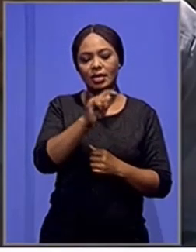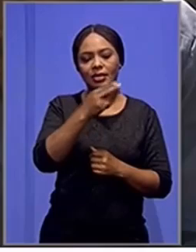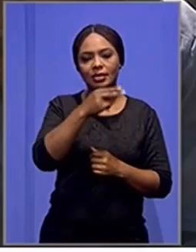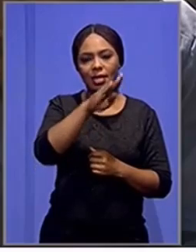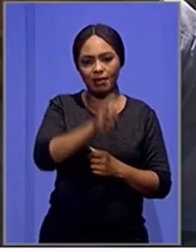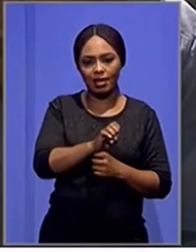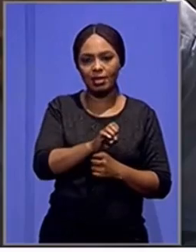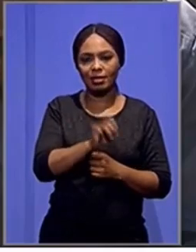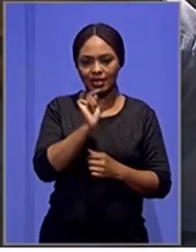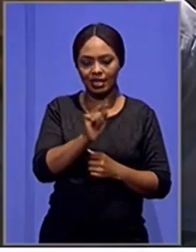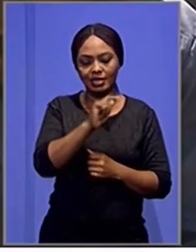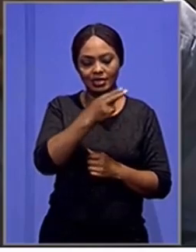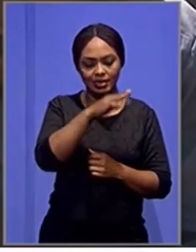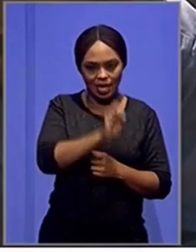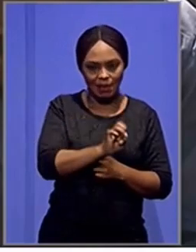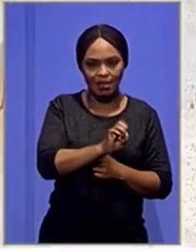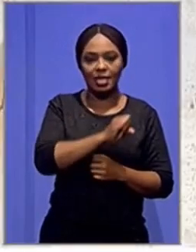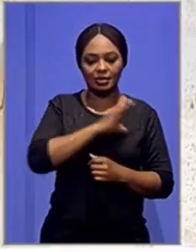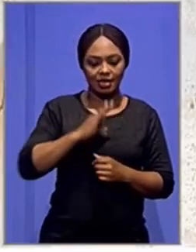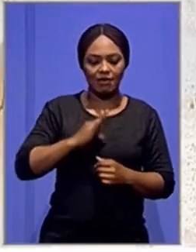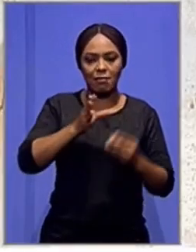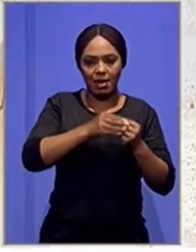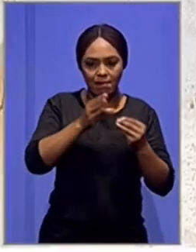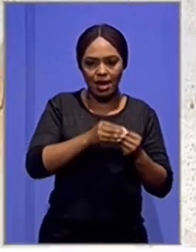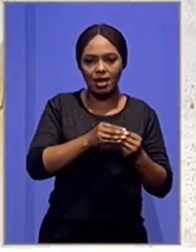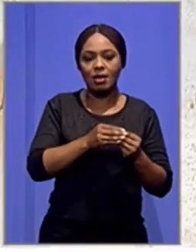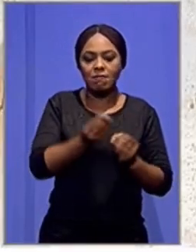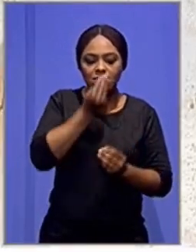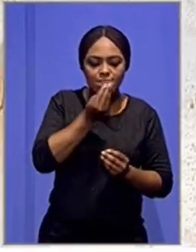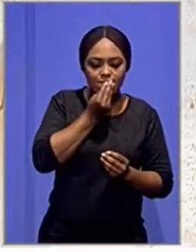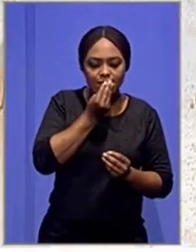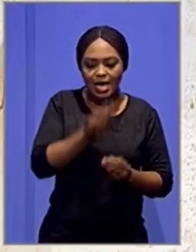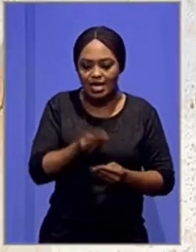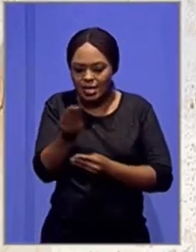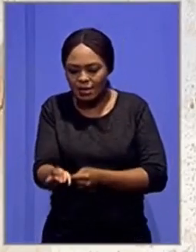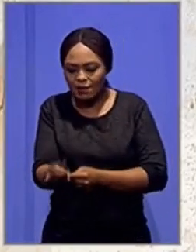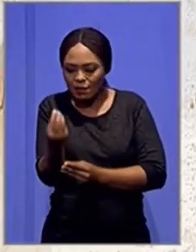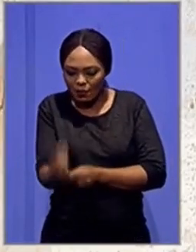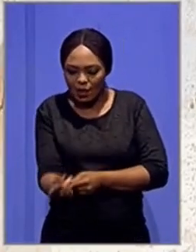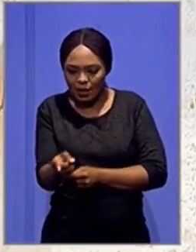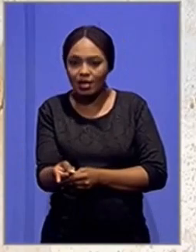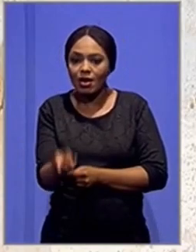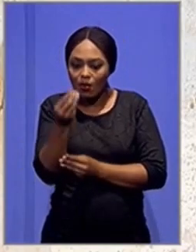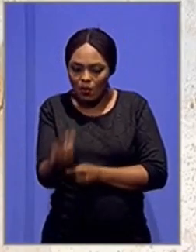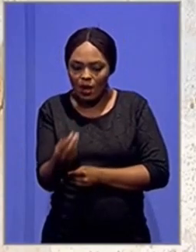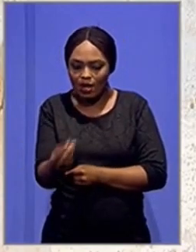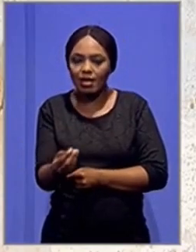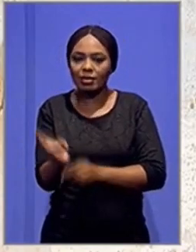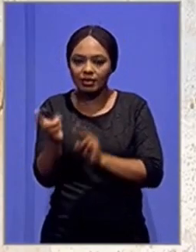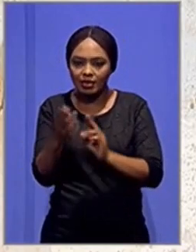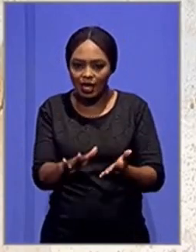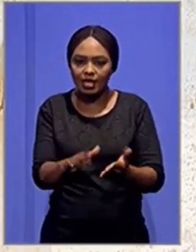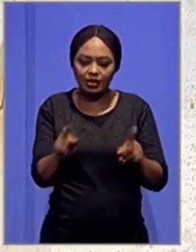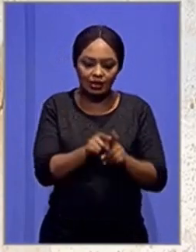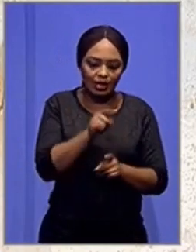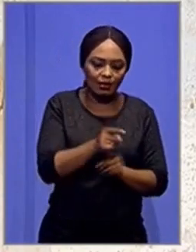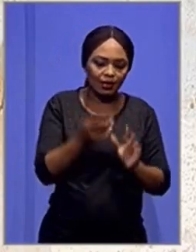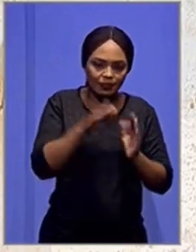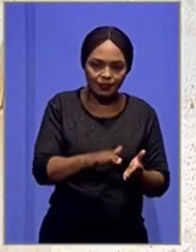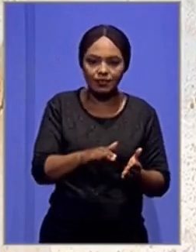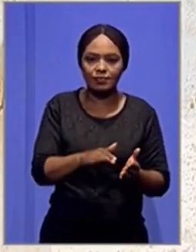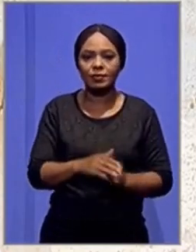a tlhokafetseng tumile a tshameka pele morago ga fetso o tshameka o tswa ka fale o tsena mo kamoreng wa lla o ntse fatshe